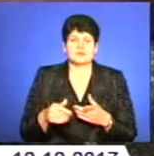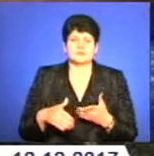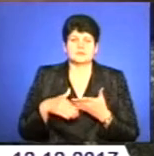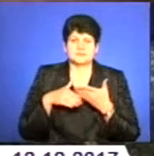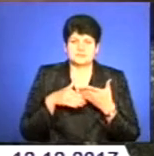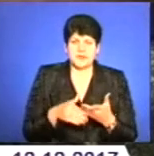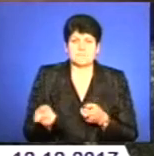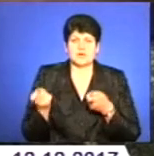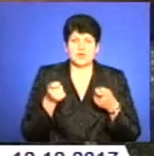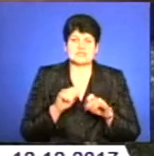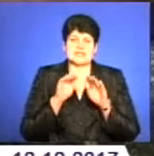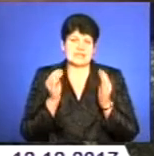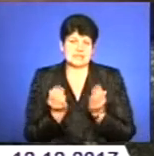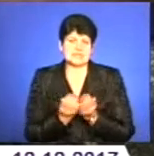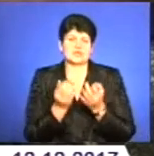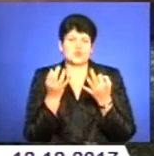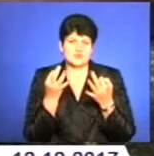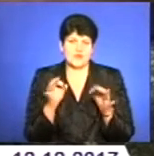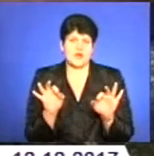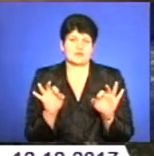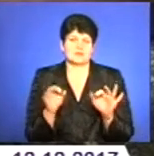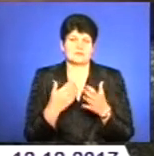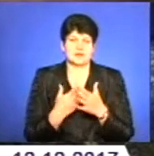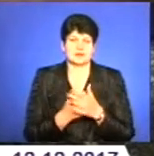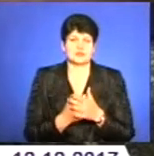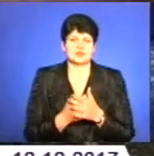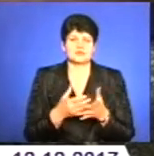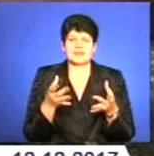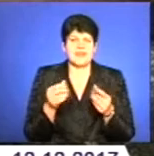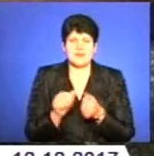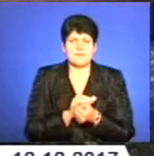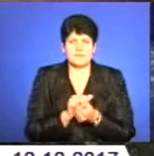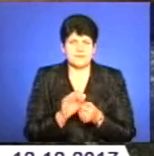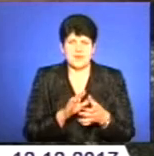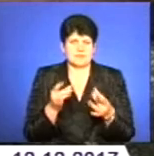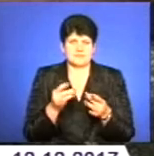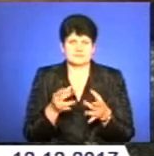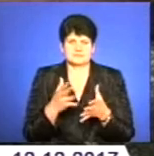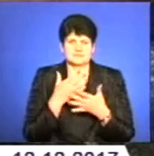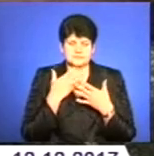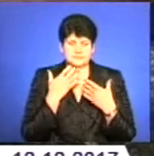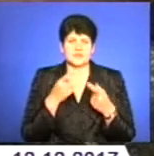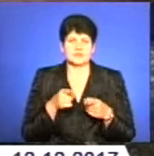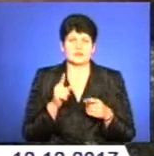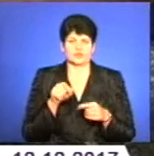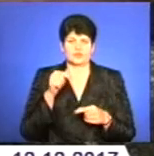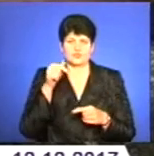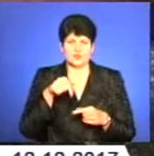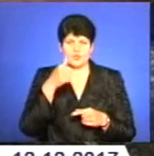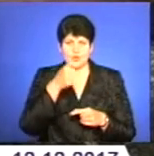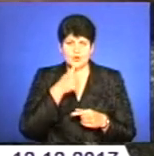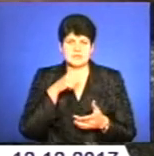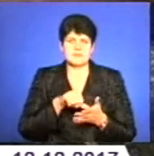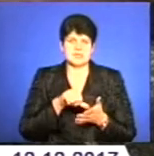приносять іграшки, ті, які дозволяють погодні умови, наприклад, що вони не з паперу, а з інших матеріалів, вони до цього року також